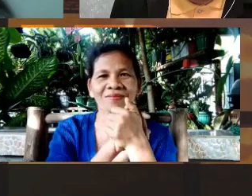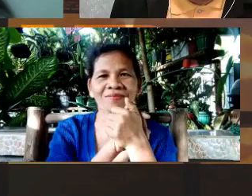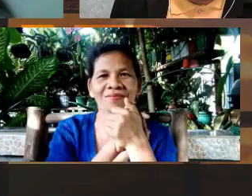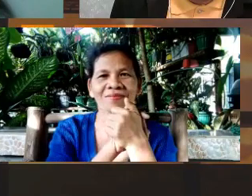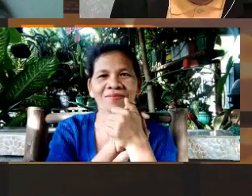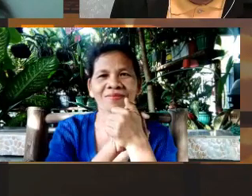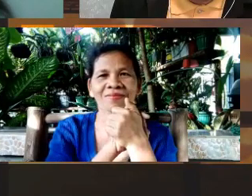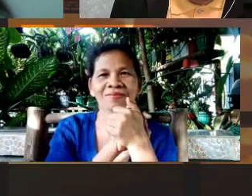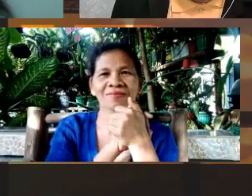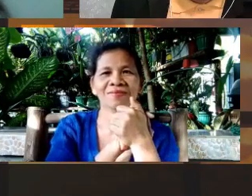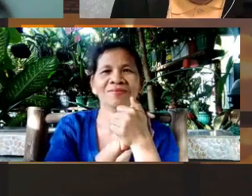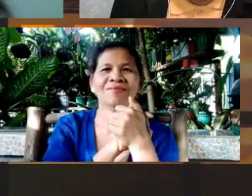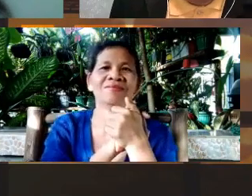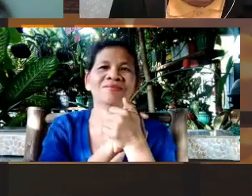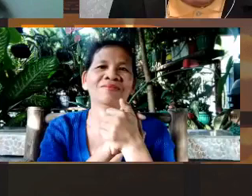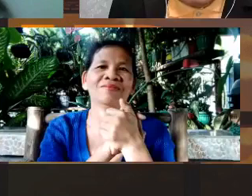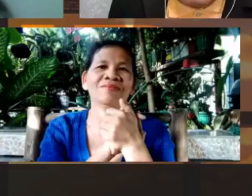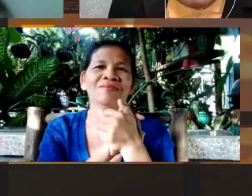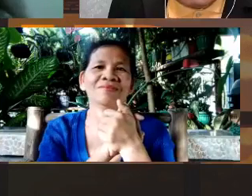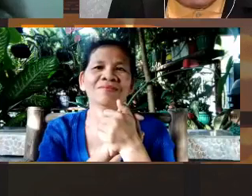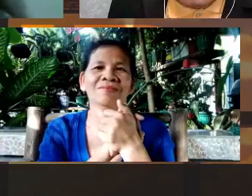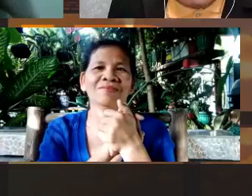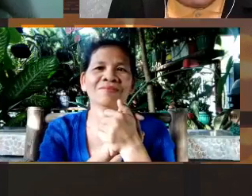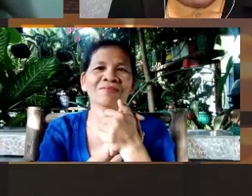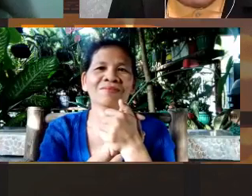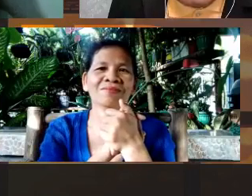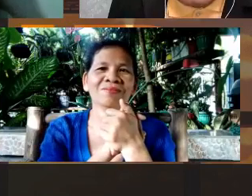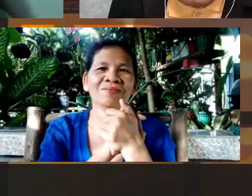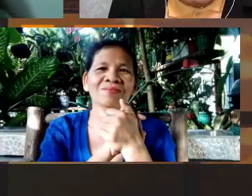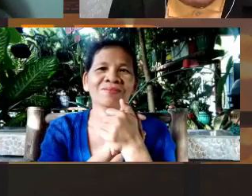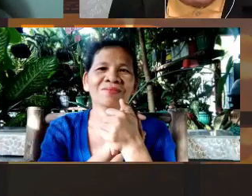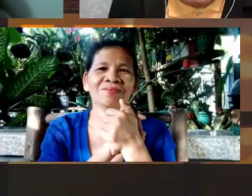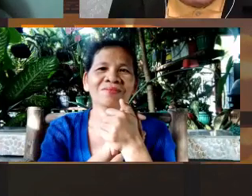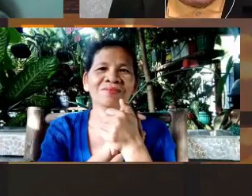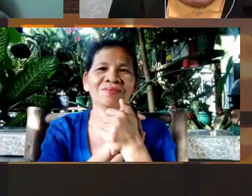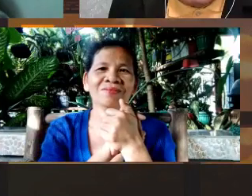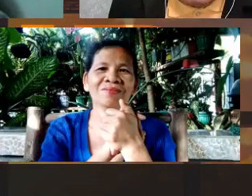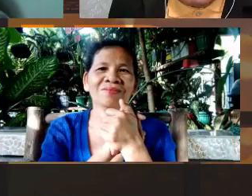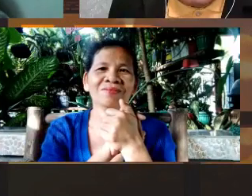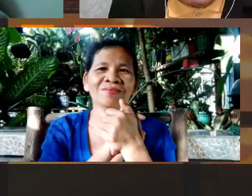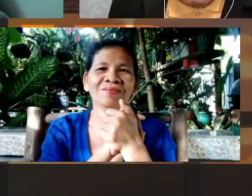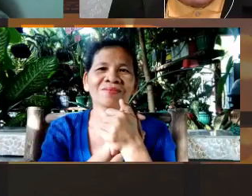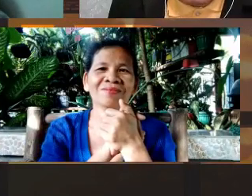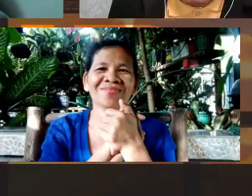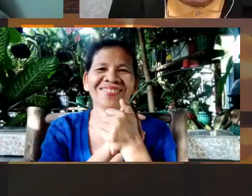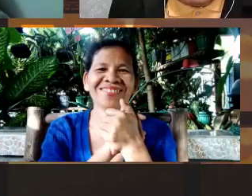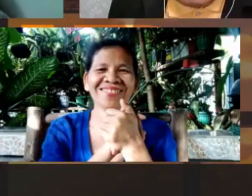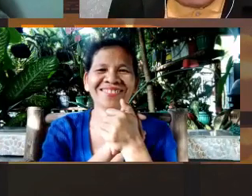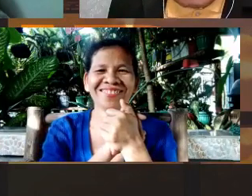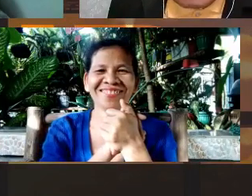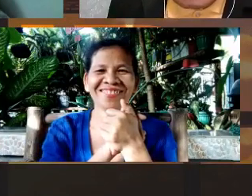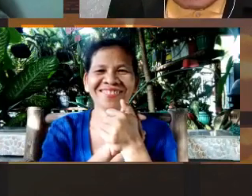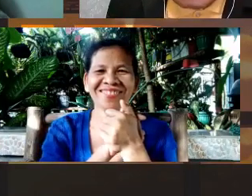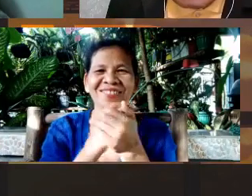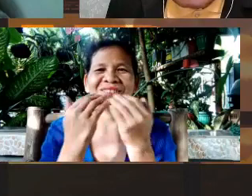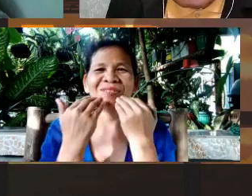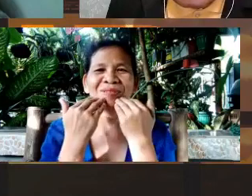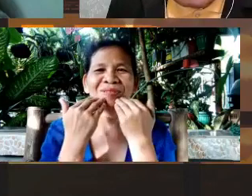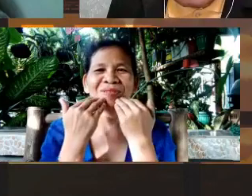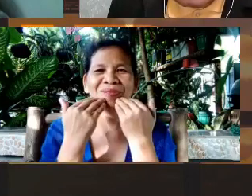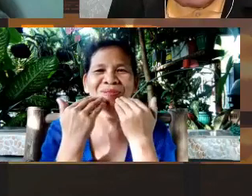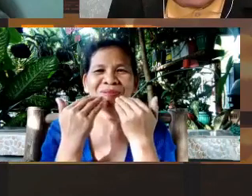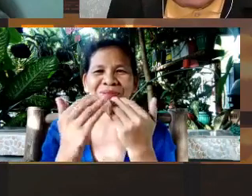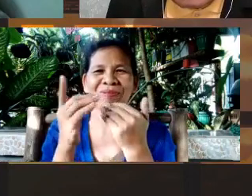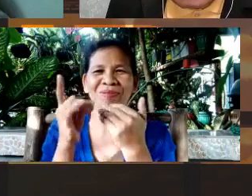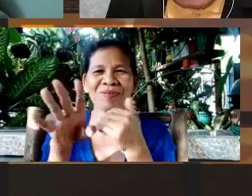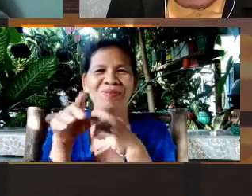Cartagena. Yan, hindi pa ina-accept ni Ma'am Lenny ang aking request. Thank God and to